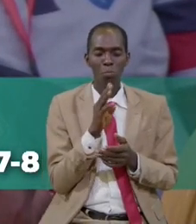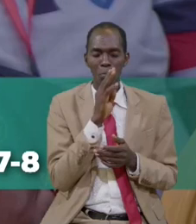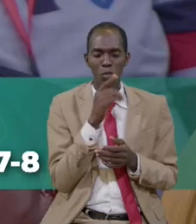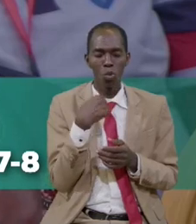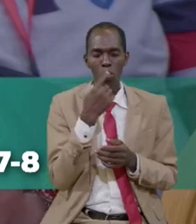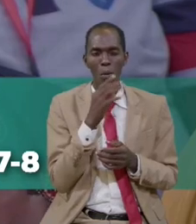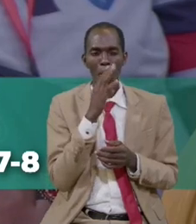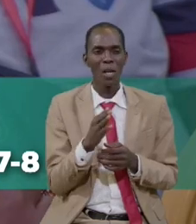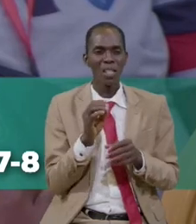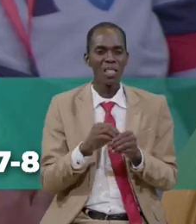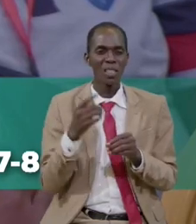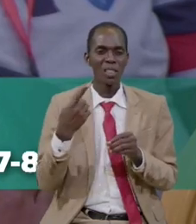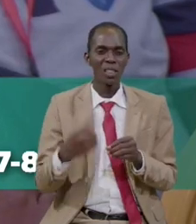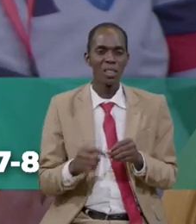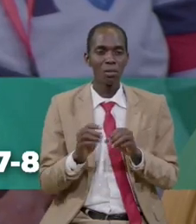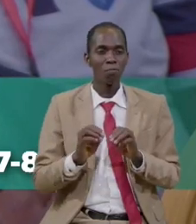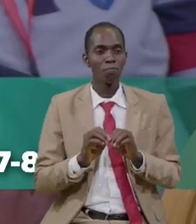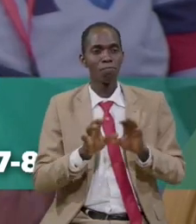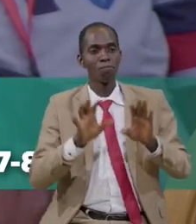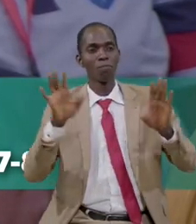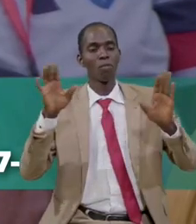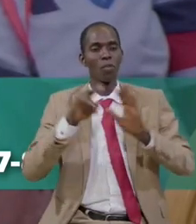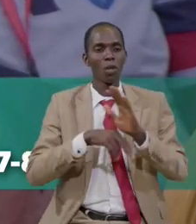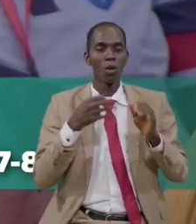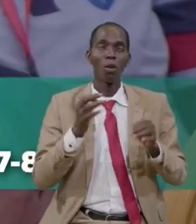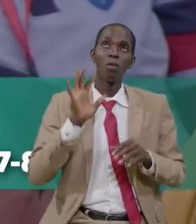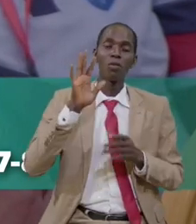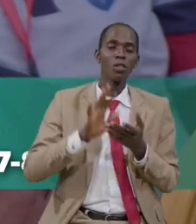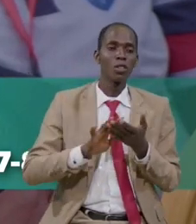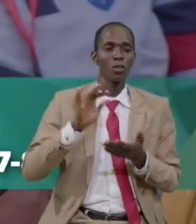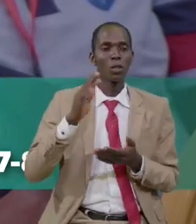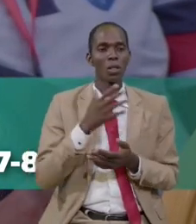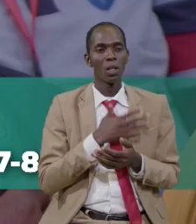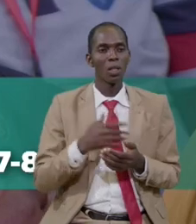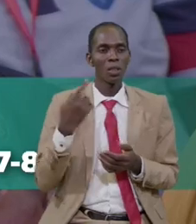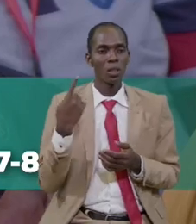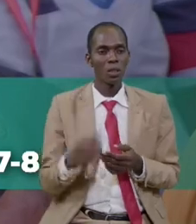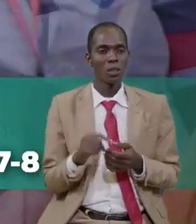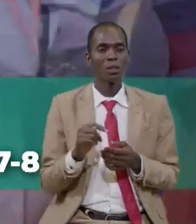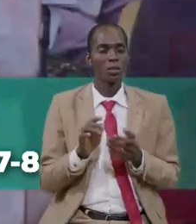3.